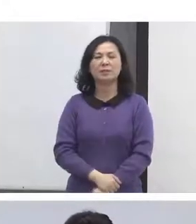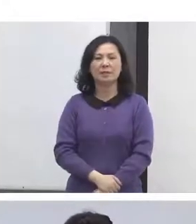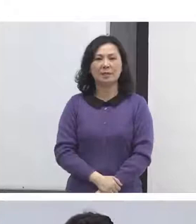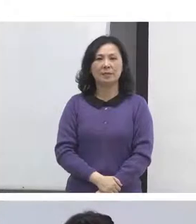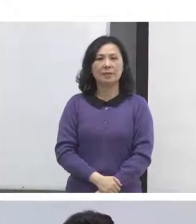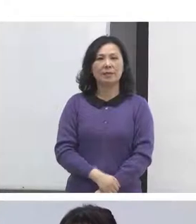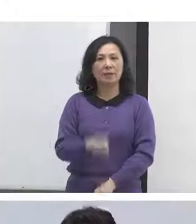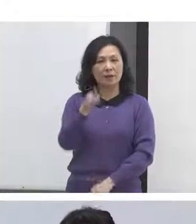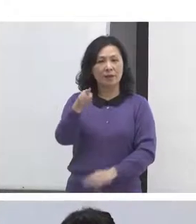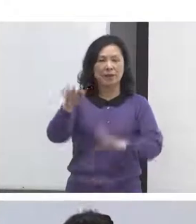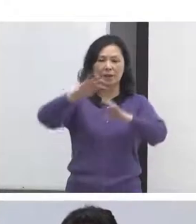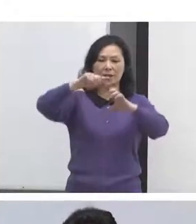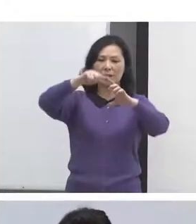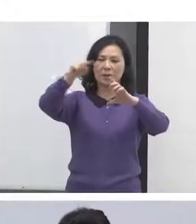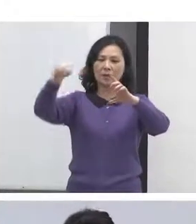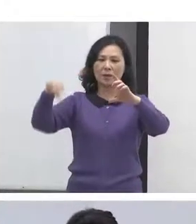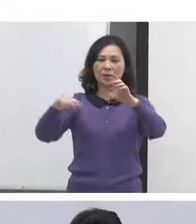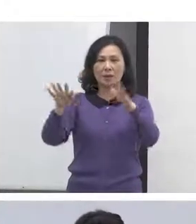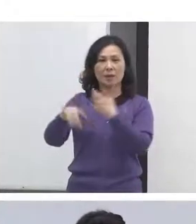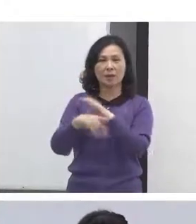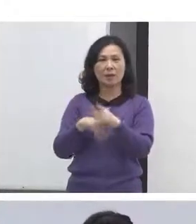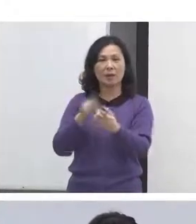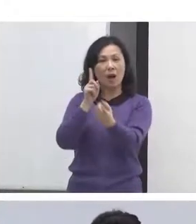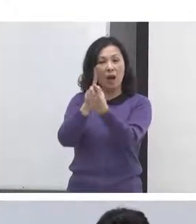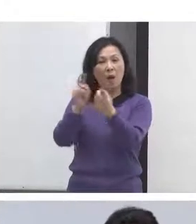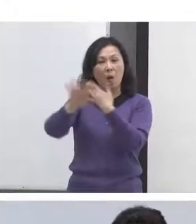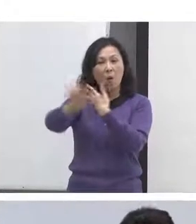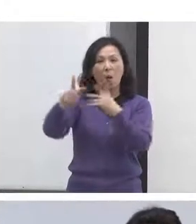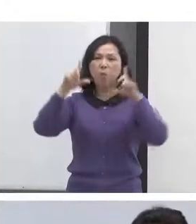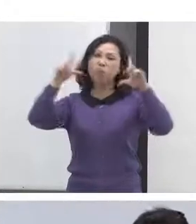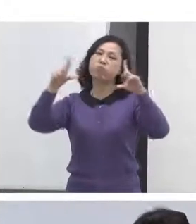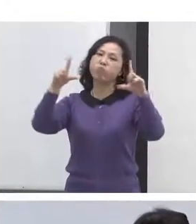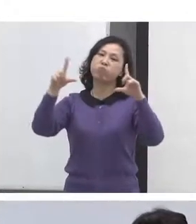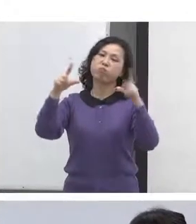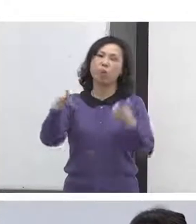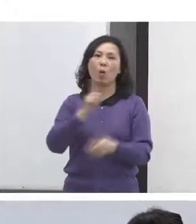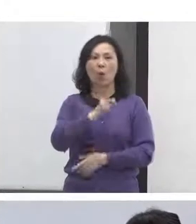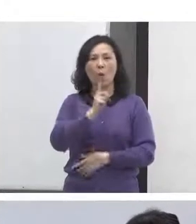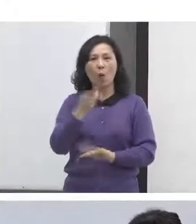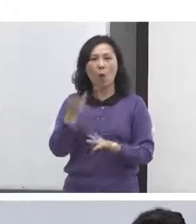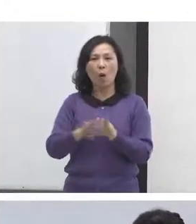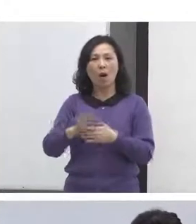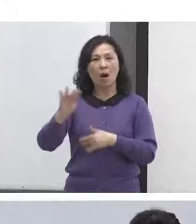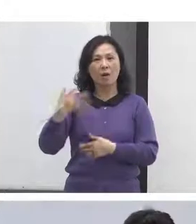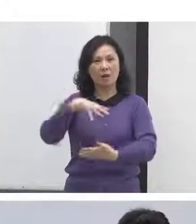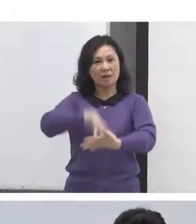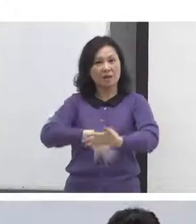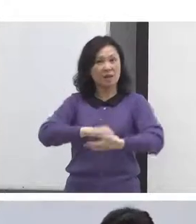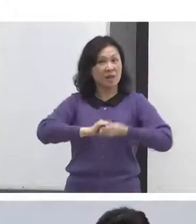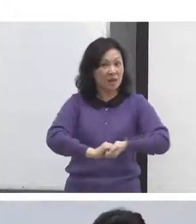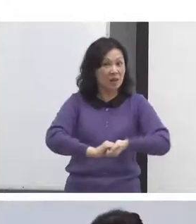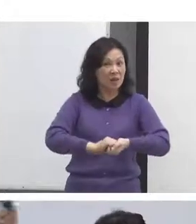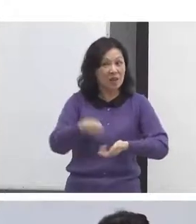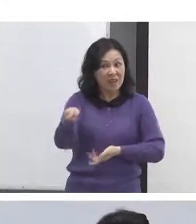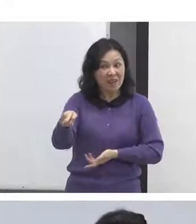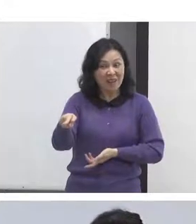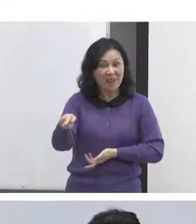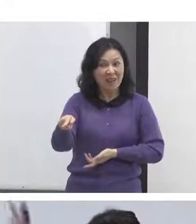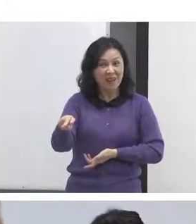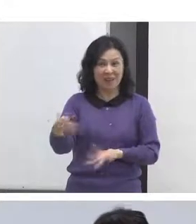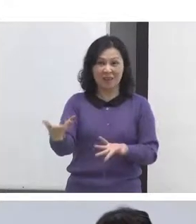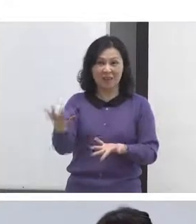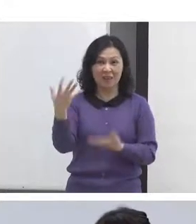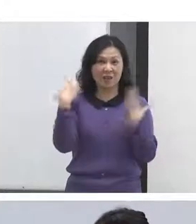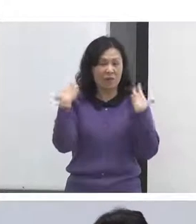是外面上你是对外是这样子讲，可是我们内部的决定的做成不是你说的就算，对不对？就是刚刚例子那